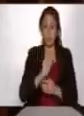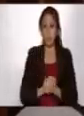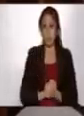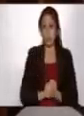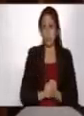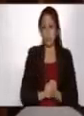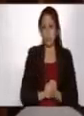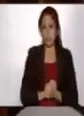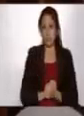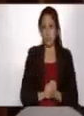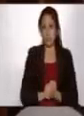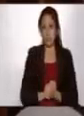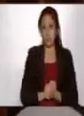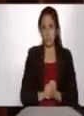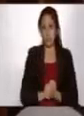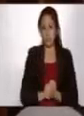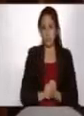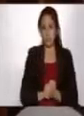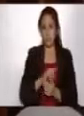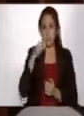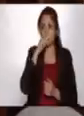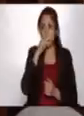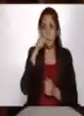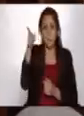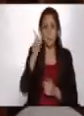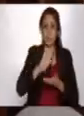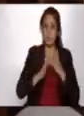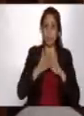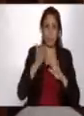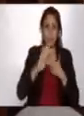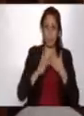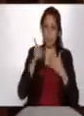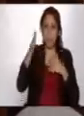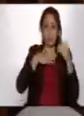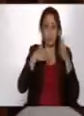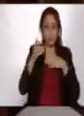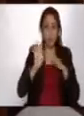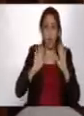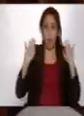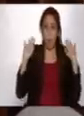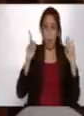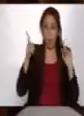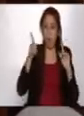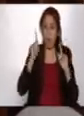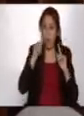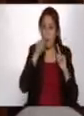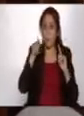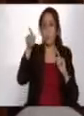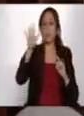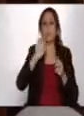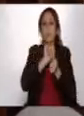فالمهم لما بحثوا عن نعيمه وما لقوش عندها لها اي يد في حاجه، فخرجوا